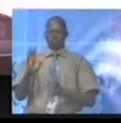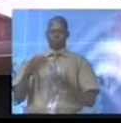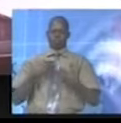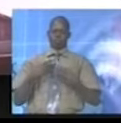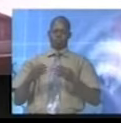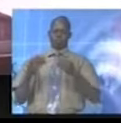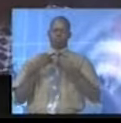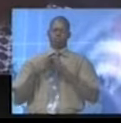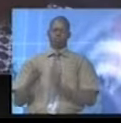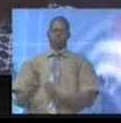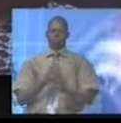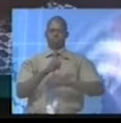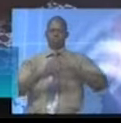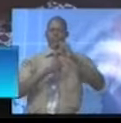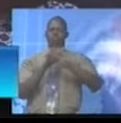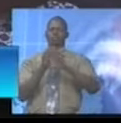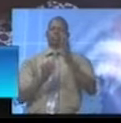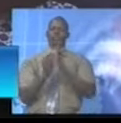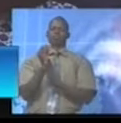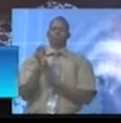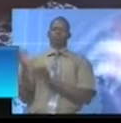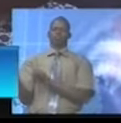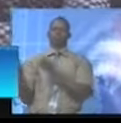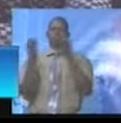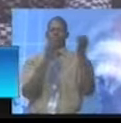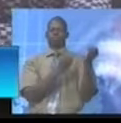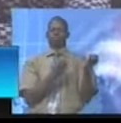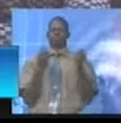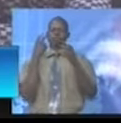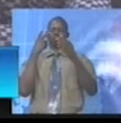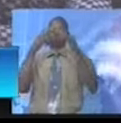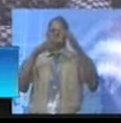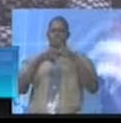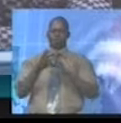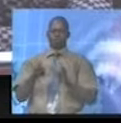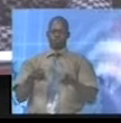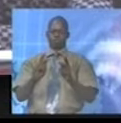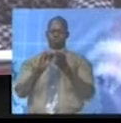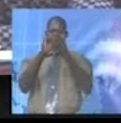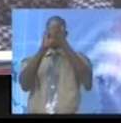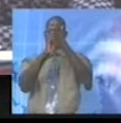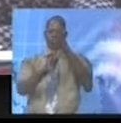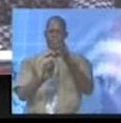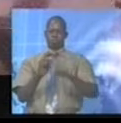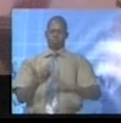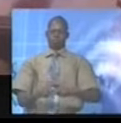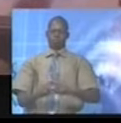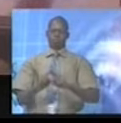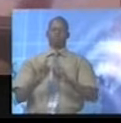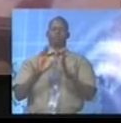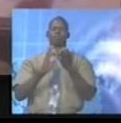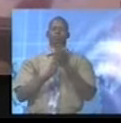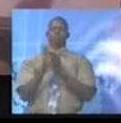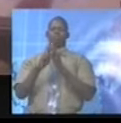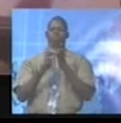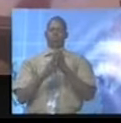une stratégie nationale de promotion des exportations visant à lui permettre de réduire à terme sa dépendance à l'égard du coton